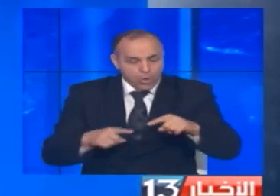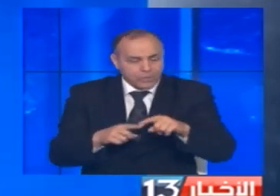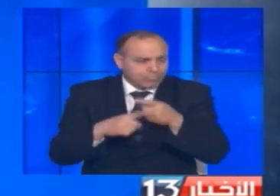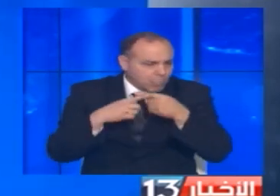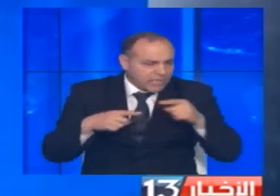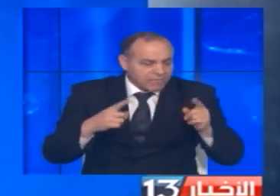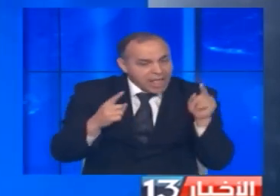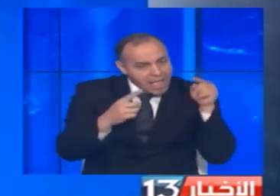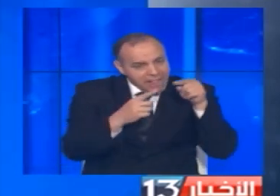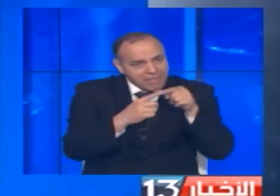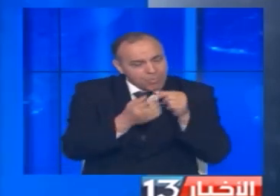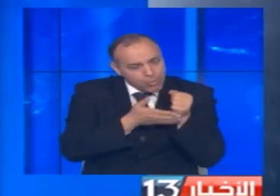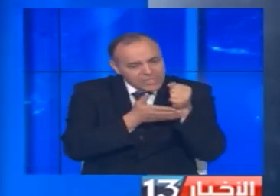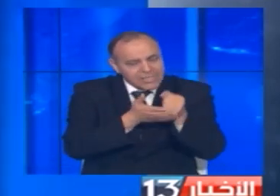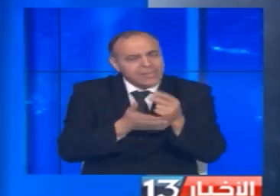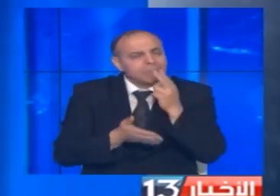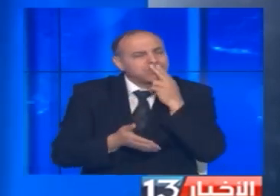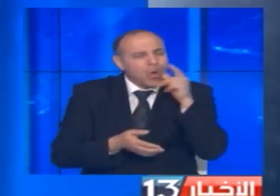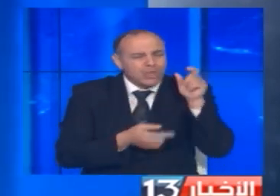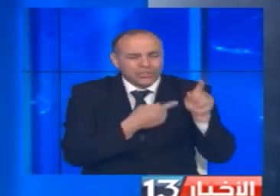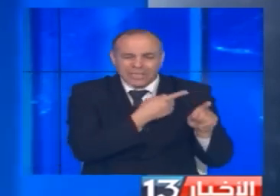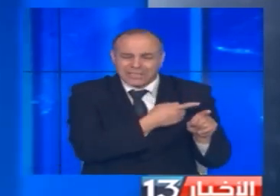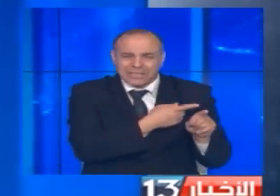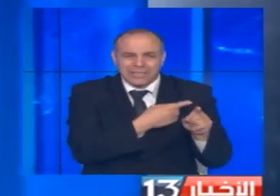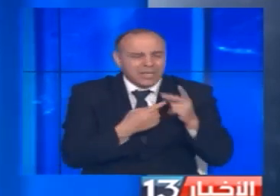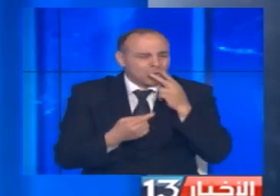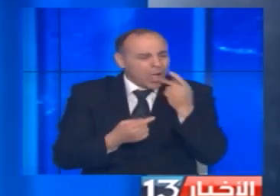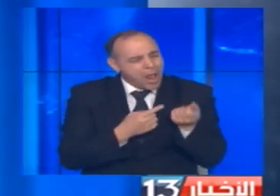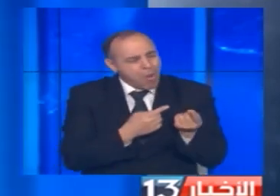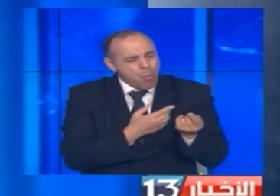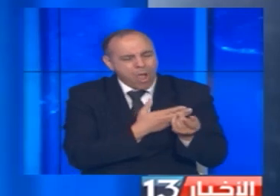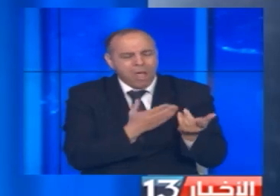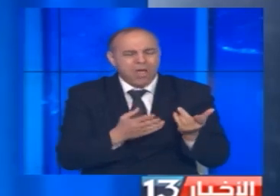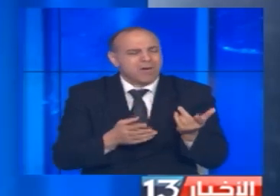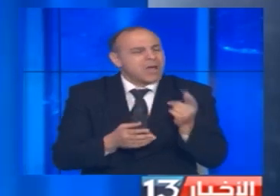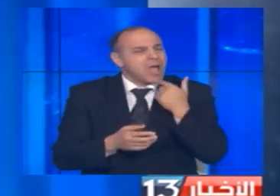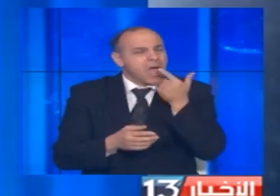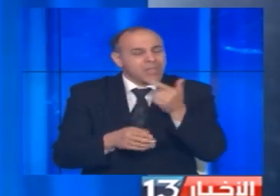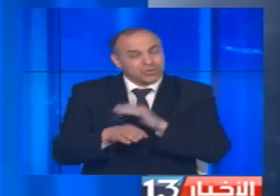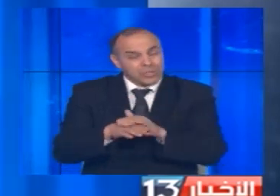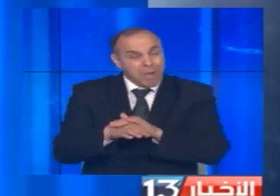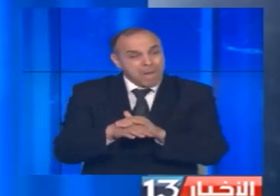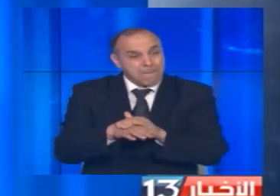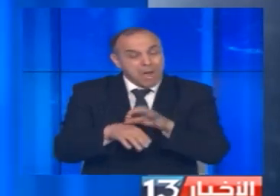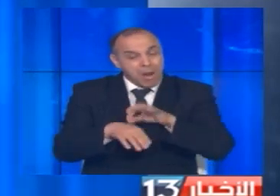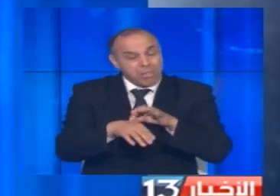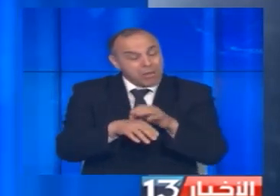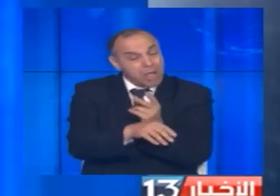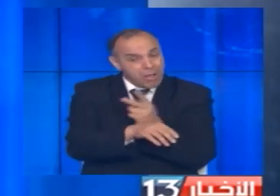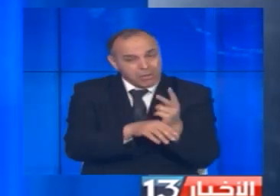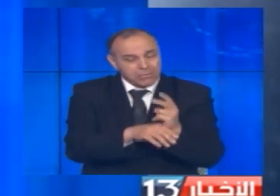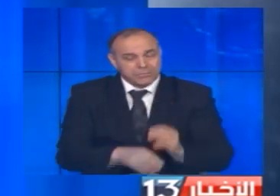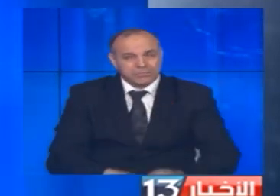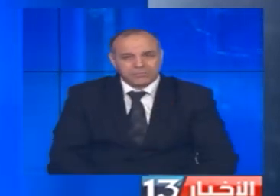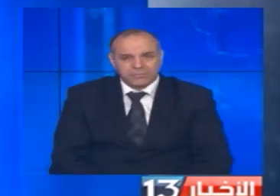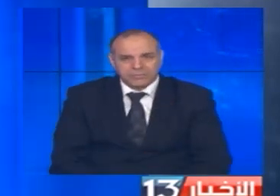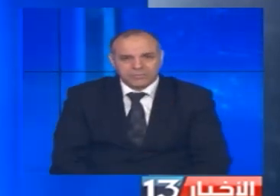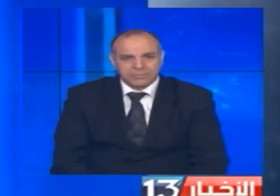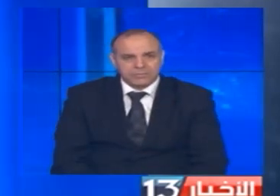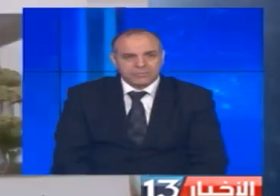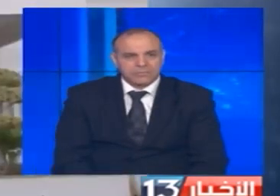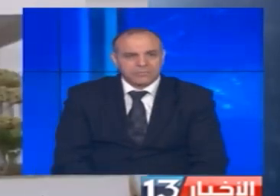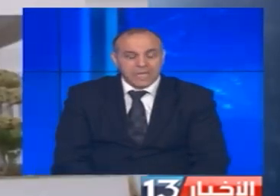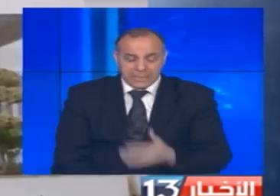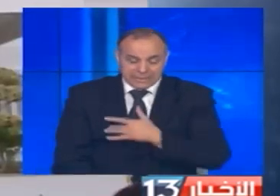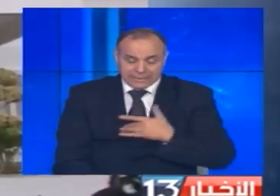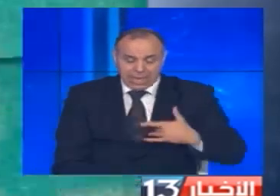مختلفة هدفها مساعدة المدخنين على الإقلاع عن هذه الآفة وما تسببه من أمراض خطيرة. صحتك